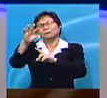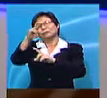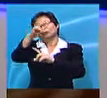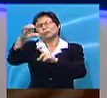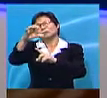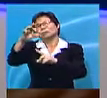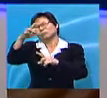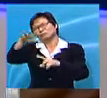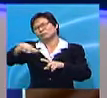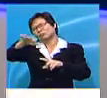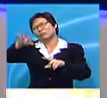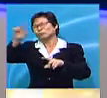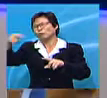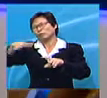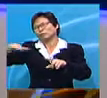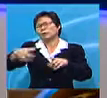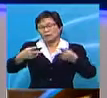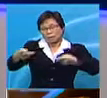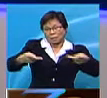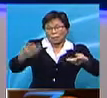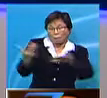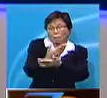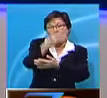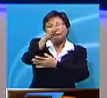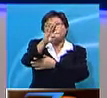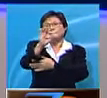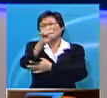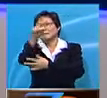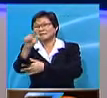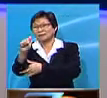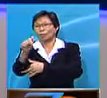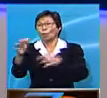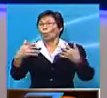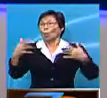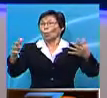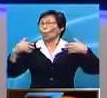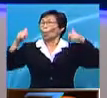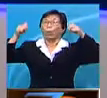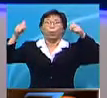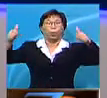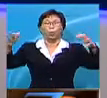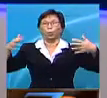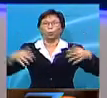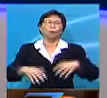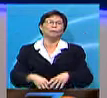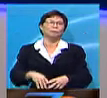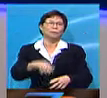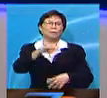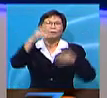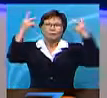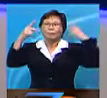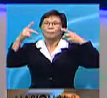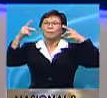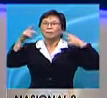keseluruhan tahun ini meski model terbaharunya perua beza menerima sambutan yang menggalakkan presiden dan ketua pegawai